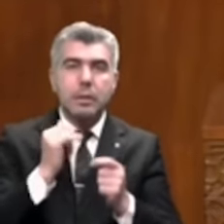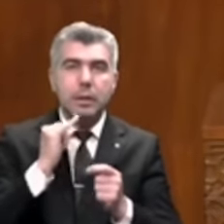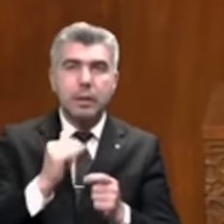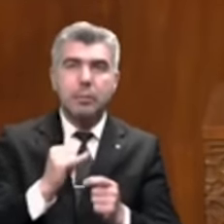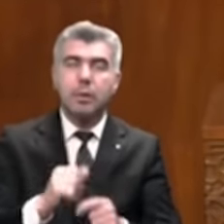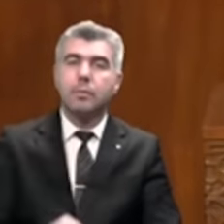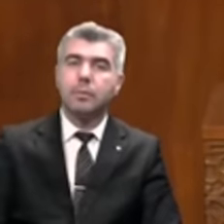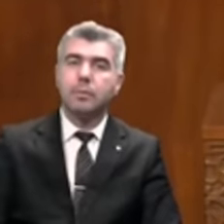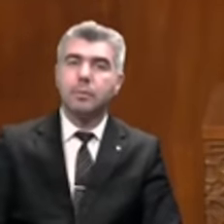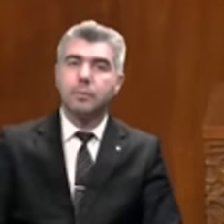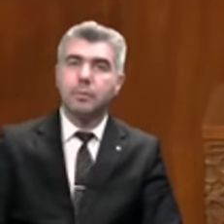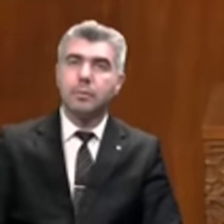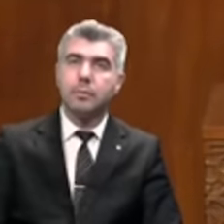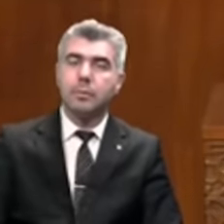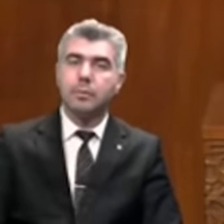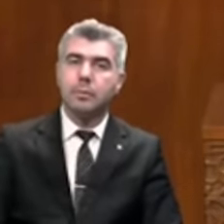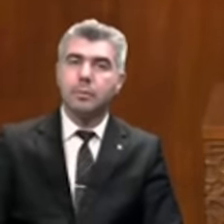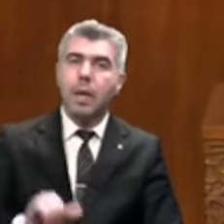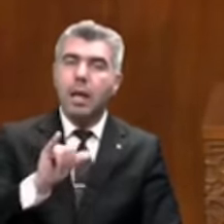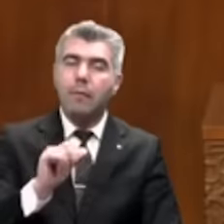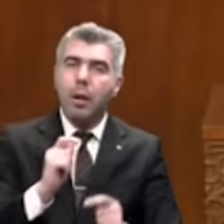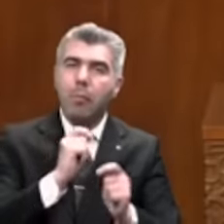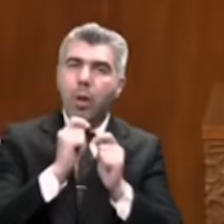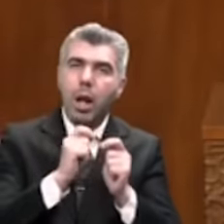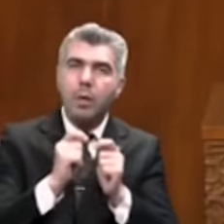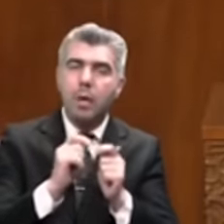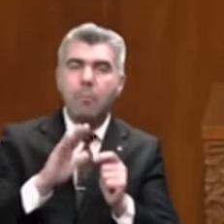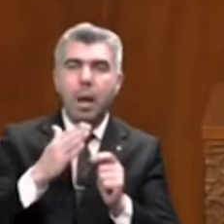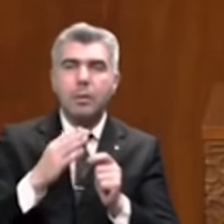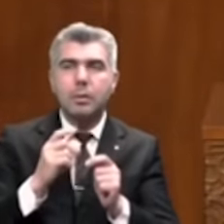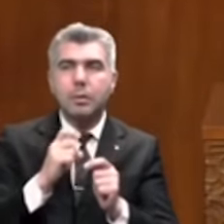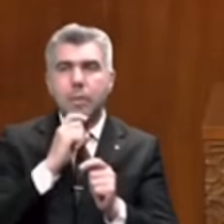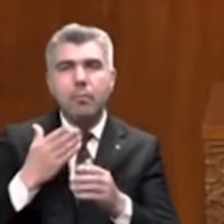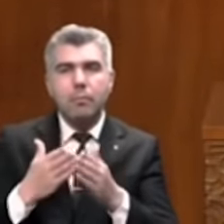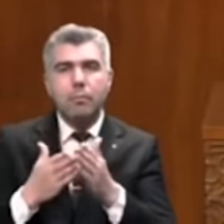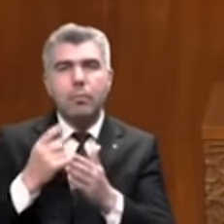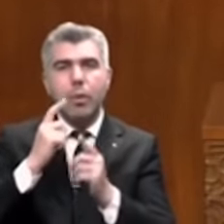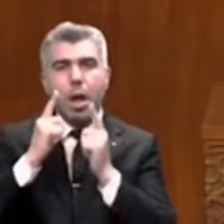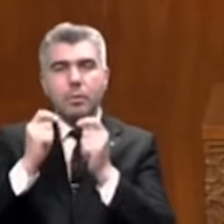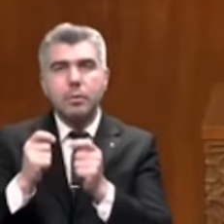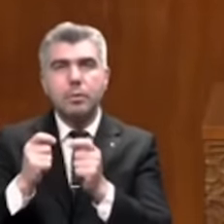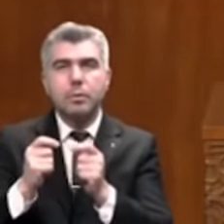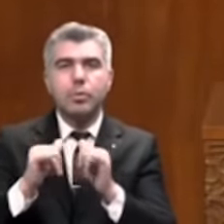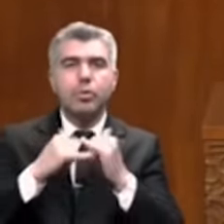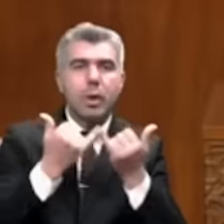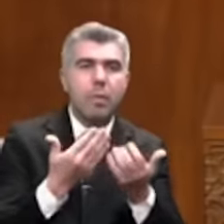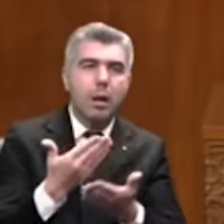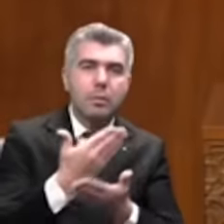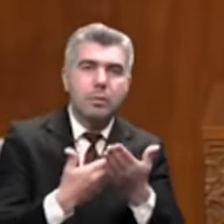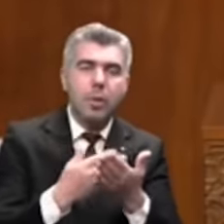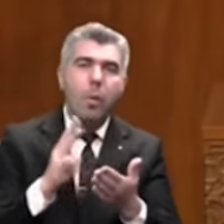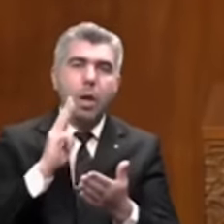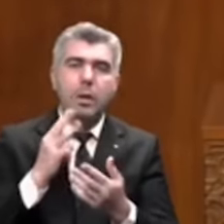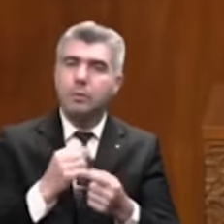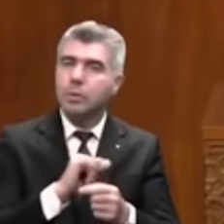اللي يمكن. كيفاش كتجيو كتناقشوا بلاتي ونمشي نشوف وبلاتي ونشوف هذا ونشوف هذا في واتساب؟ اش قال؟